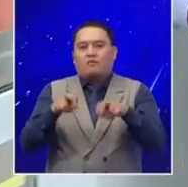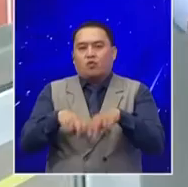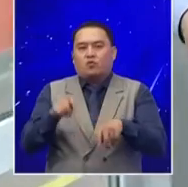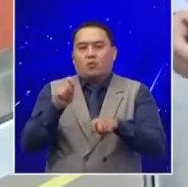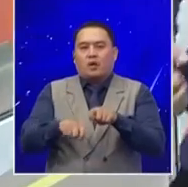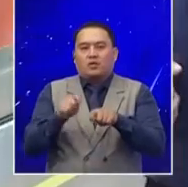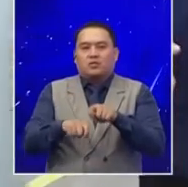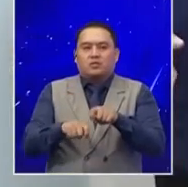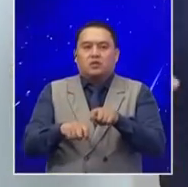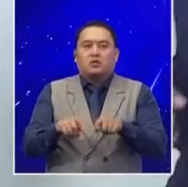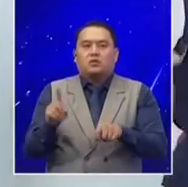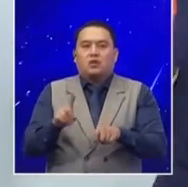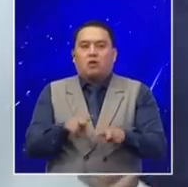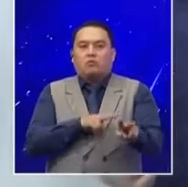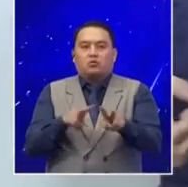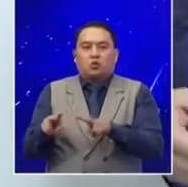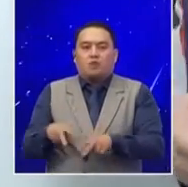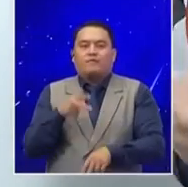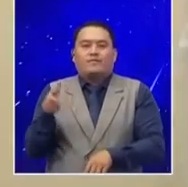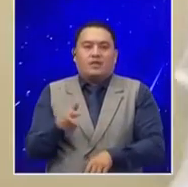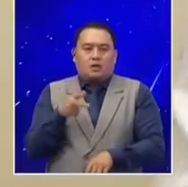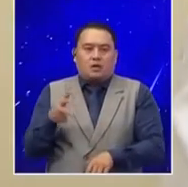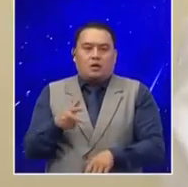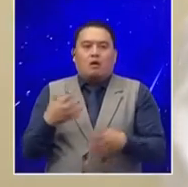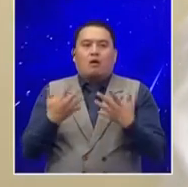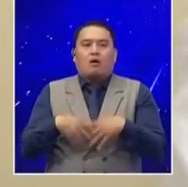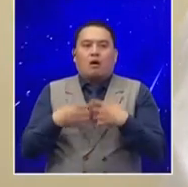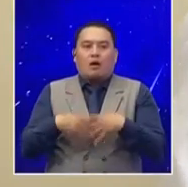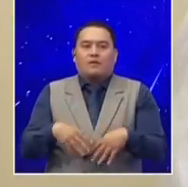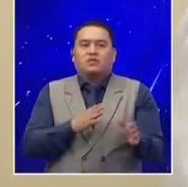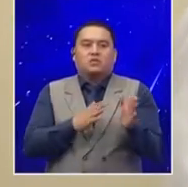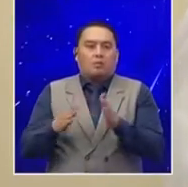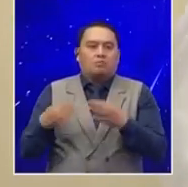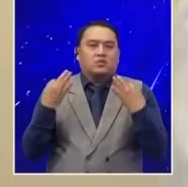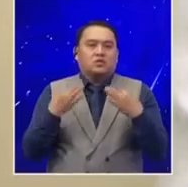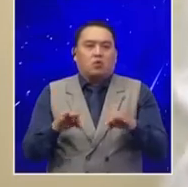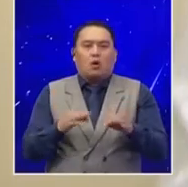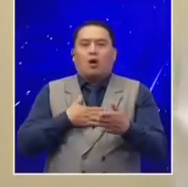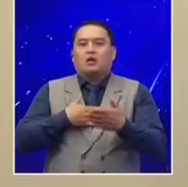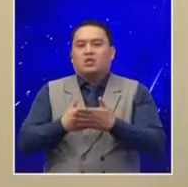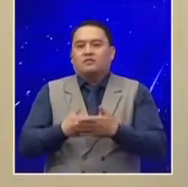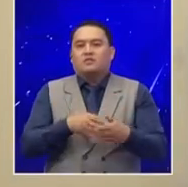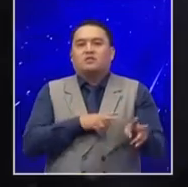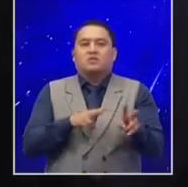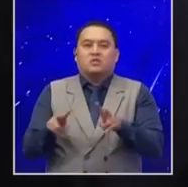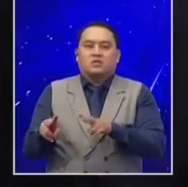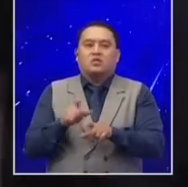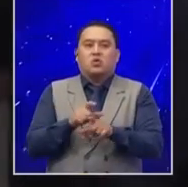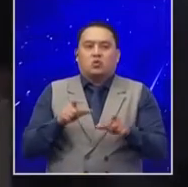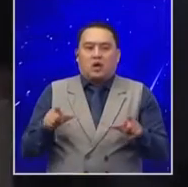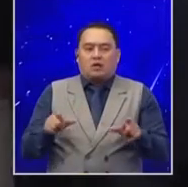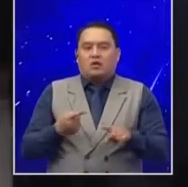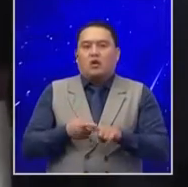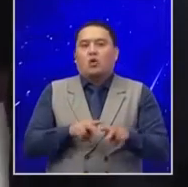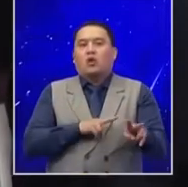проводиться бесконтактно. Наблюдение по видеосвязи. Автоматизированная система позволит оперативно отслеживать состояние пациента, а